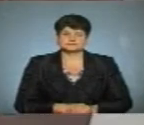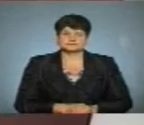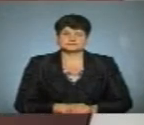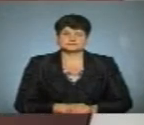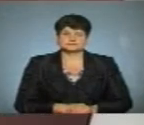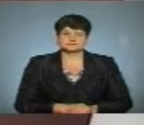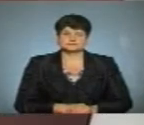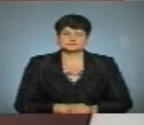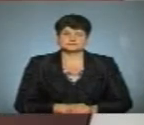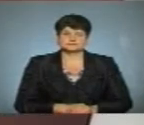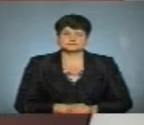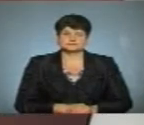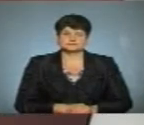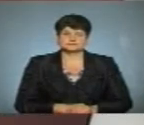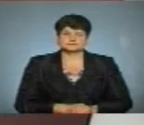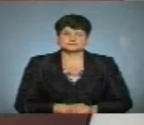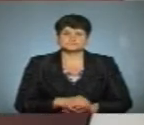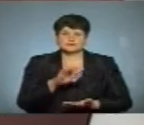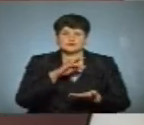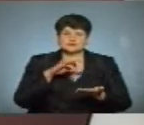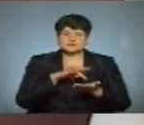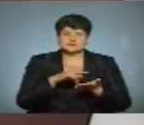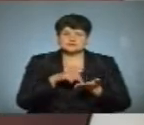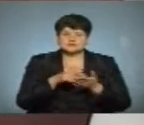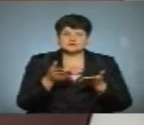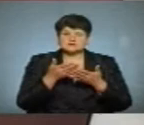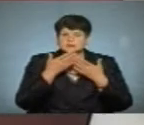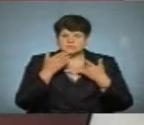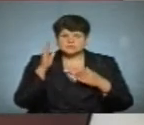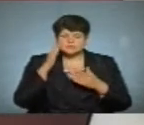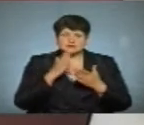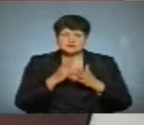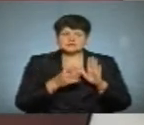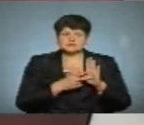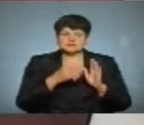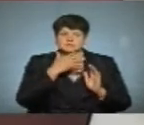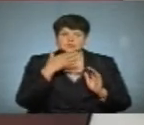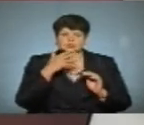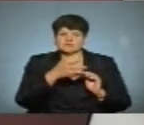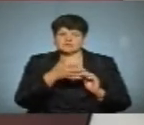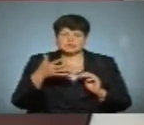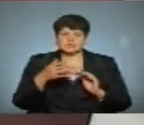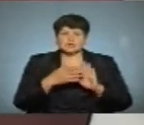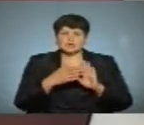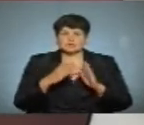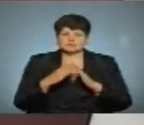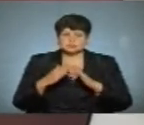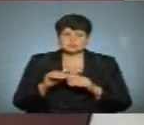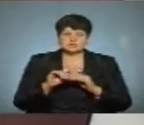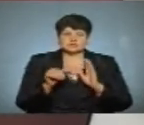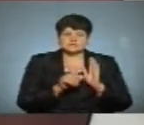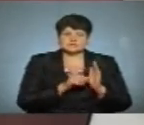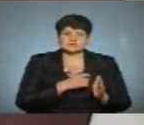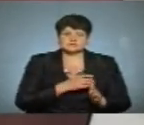Тернопільщина. У центрі міста, де немає води, є 7 багатоквартирних будинків і 16 приватних, каже